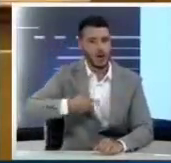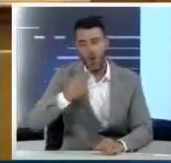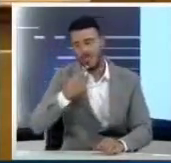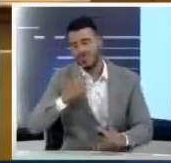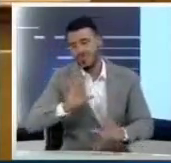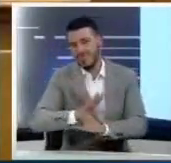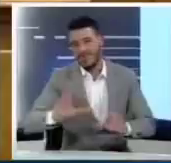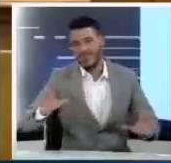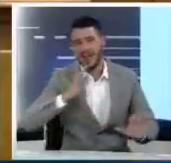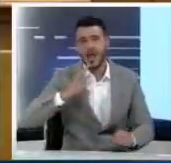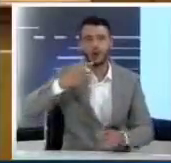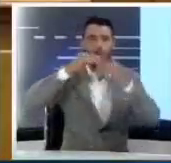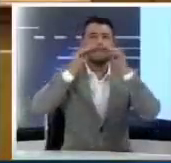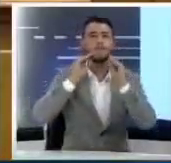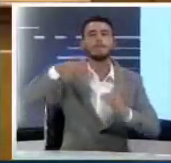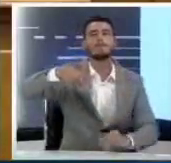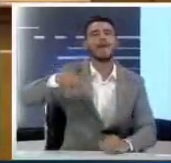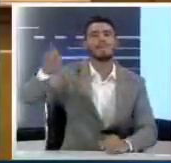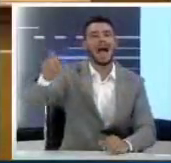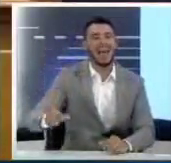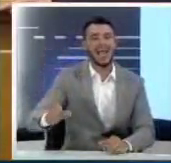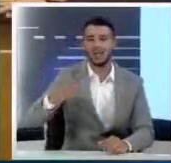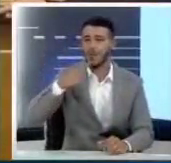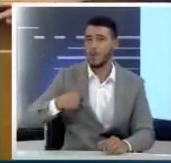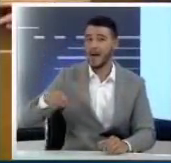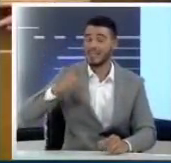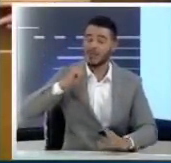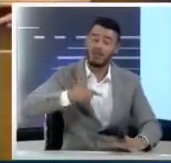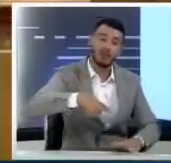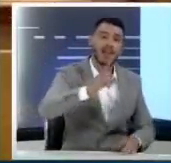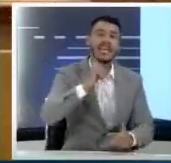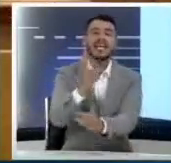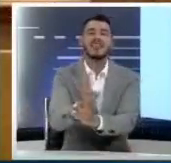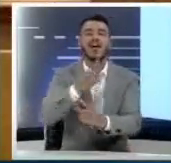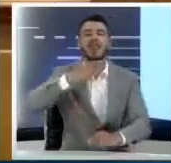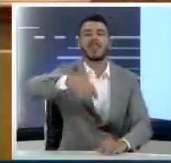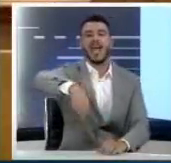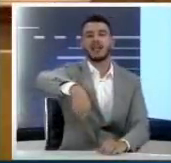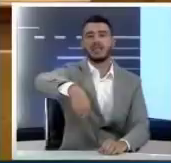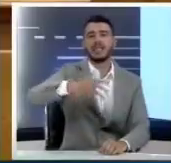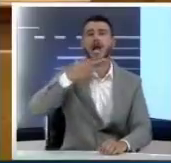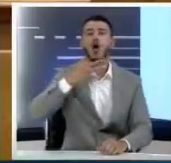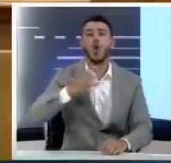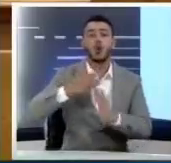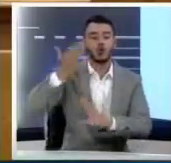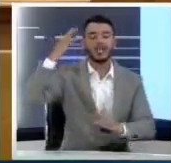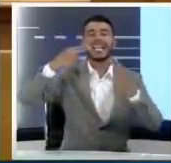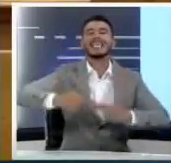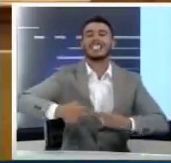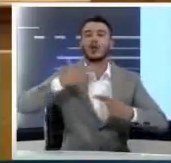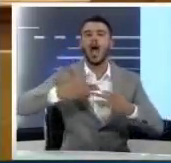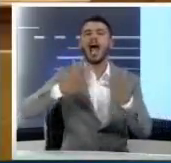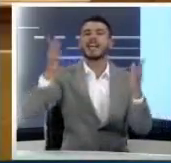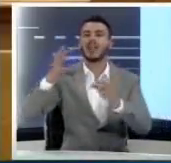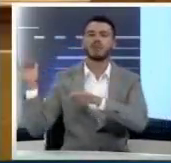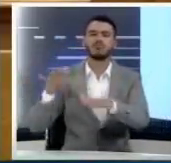κύριο Μεϊμαράκη, ο οποίος είπε θα μας πάει στα ειδικά δικαστήρια γιατί είχαμε ανοιχτά σύνορα. Αυτός είναι ο λόγος που